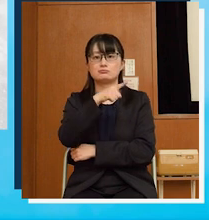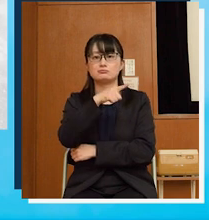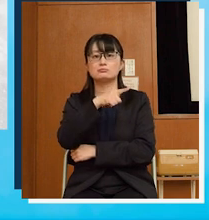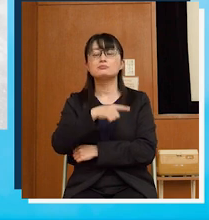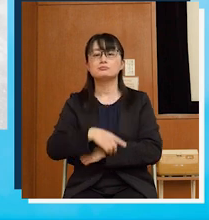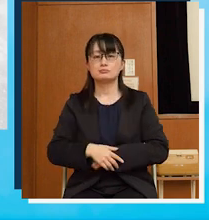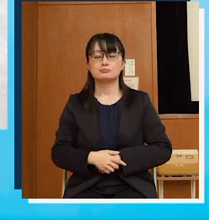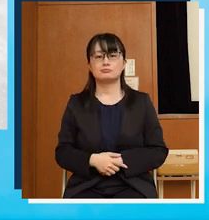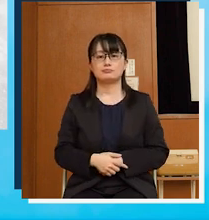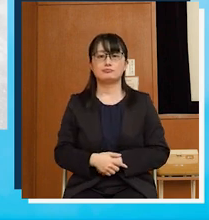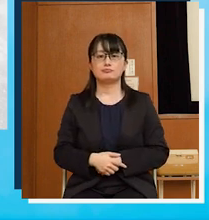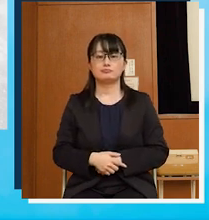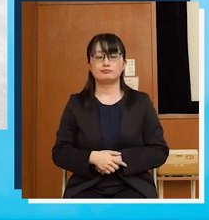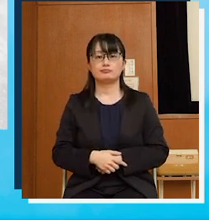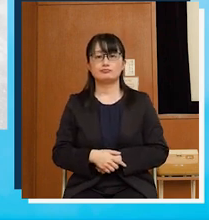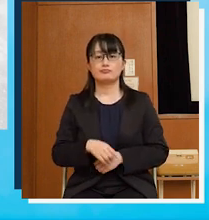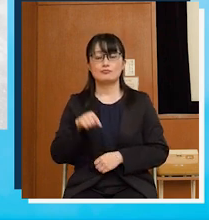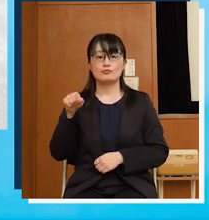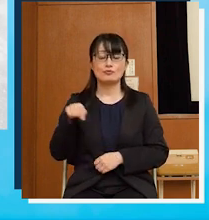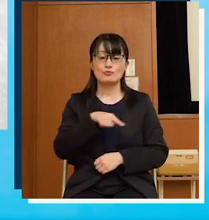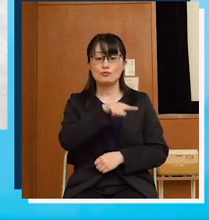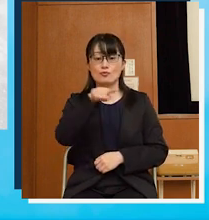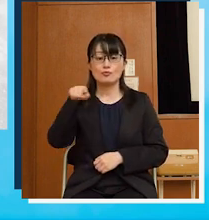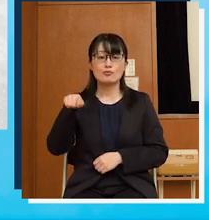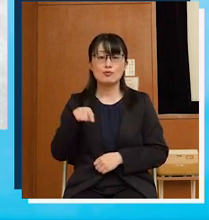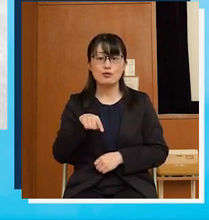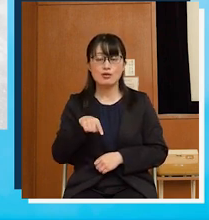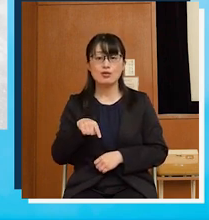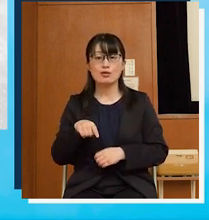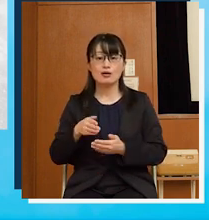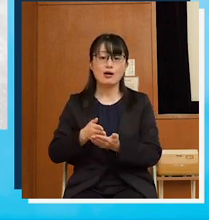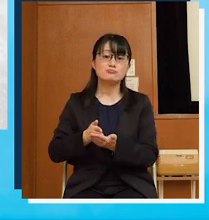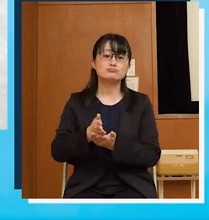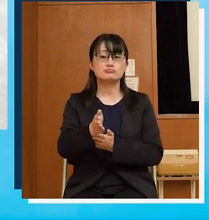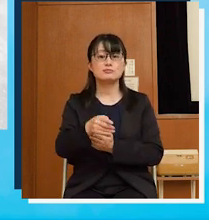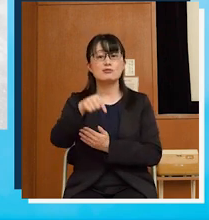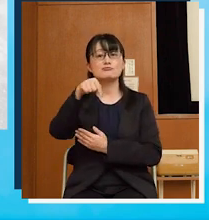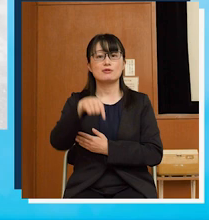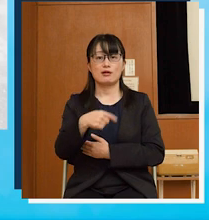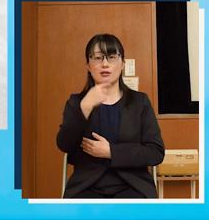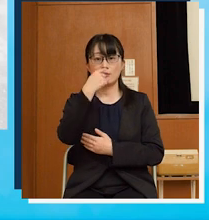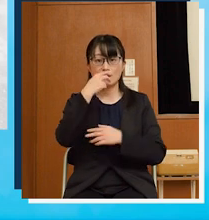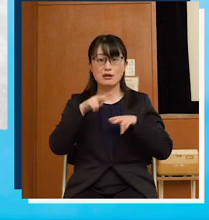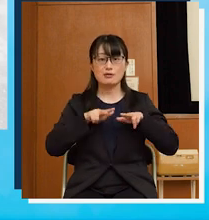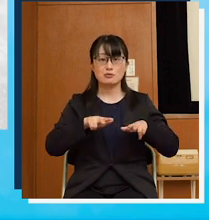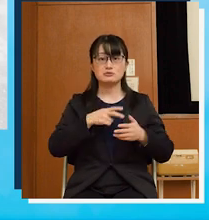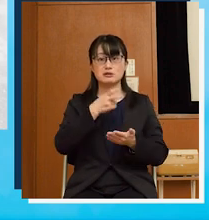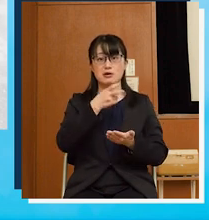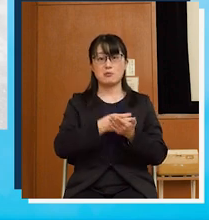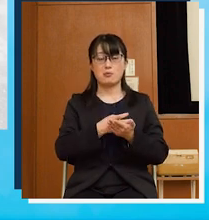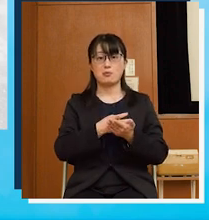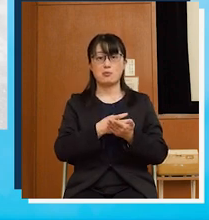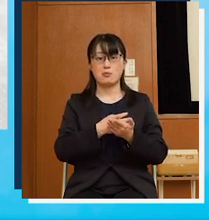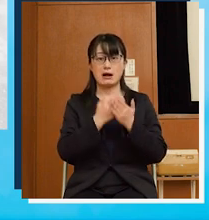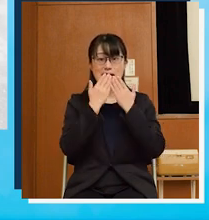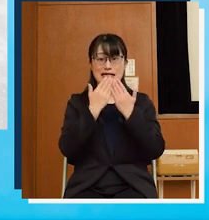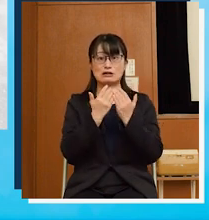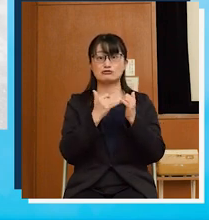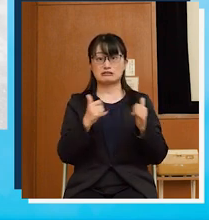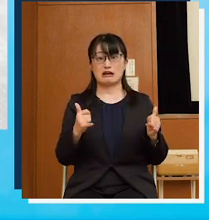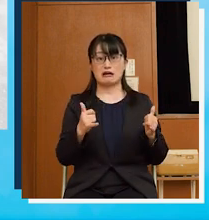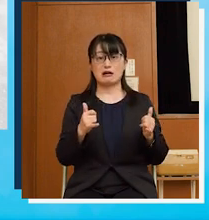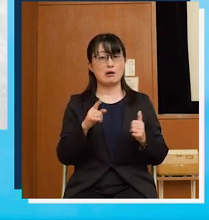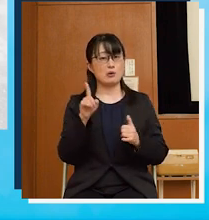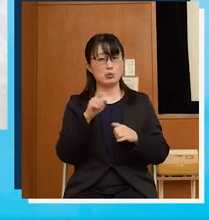ですこういう正義が堂々と行われてる中で私たち行政法学者はどうするのかっていうことは今我々に問われているところ